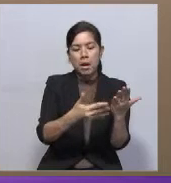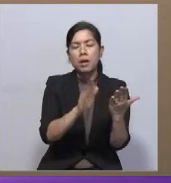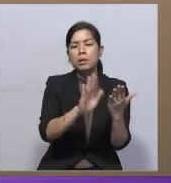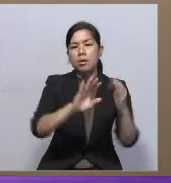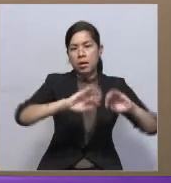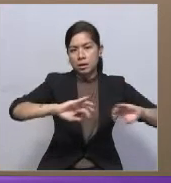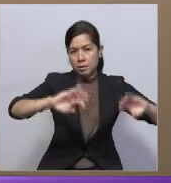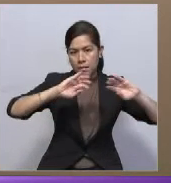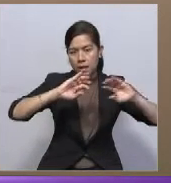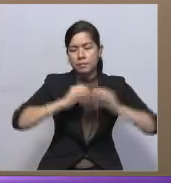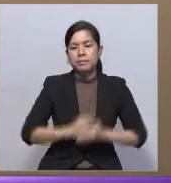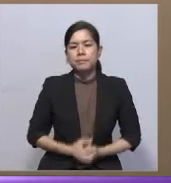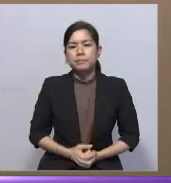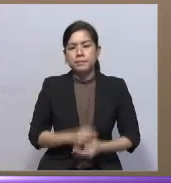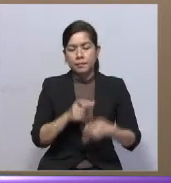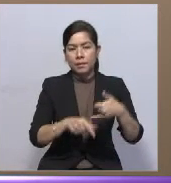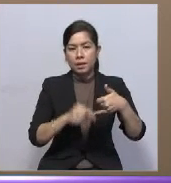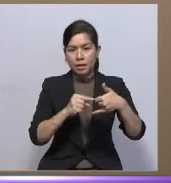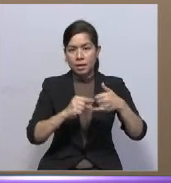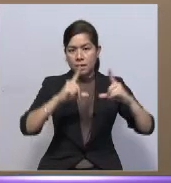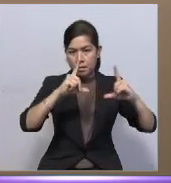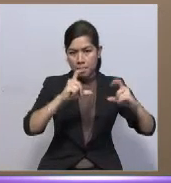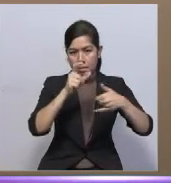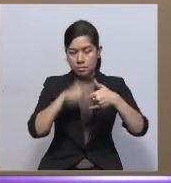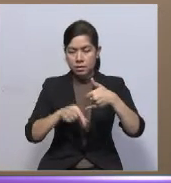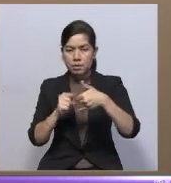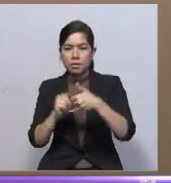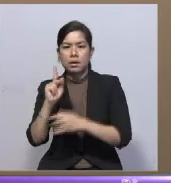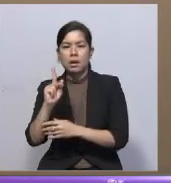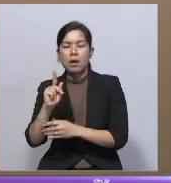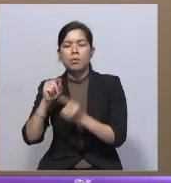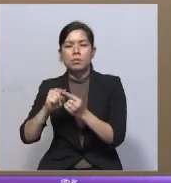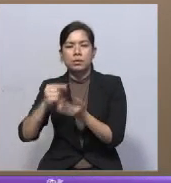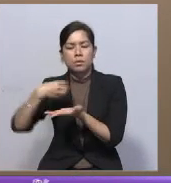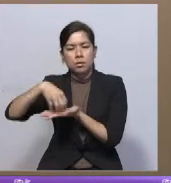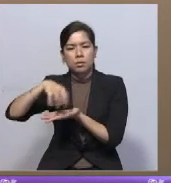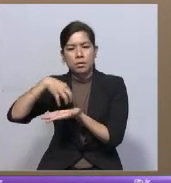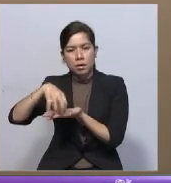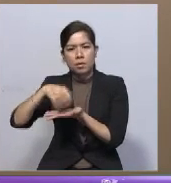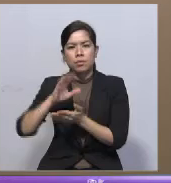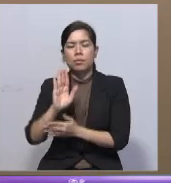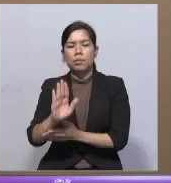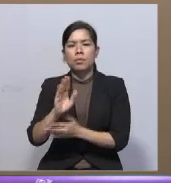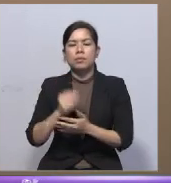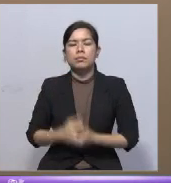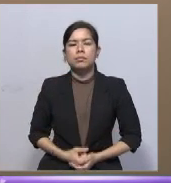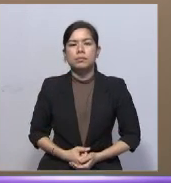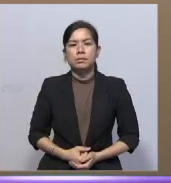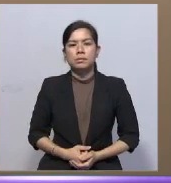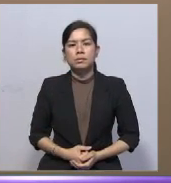ไปสุวิชาเกลี้ยงมีสีถ่ายภาพจินตนาทิพยรัตน์กุลทีมข่าวเศรษฐกิจรายงาน